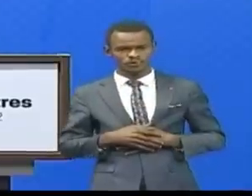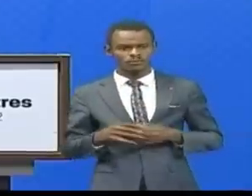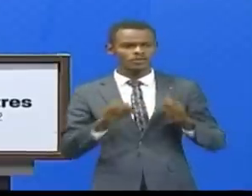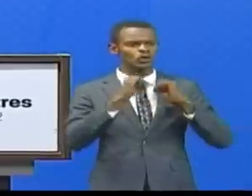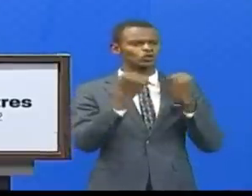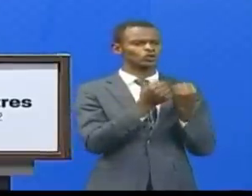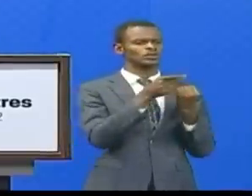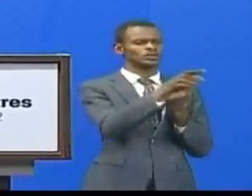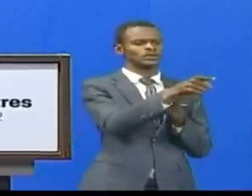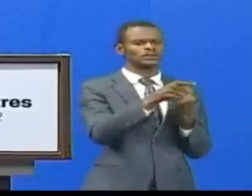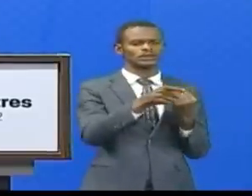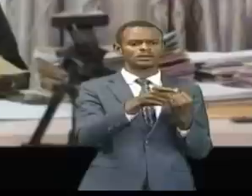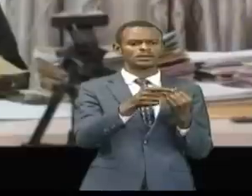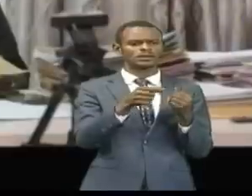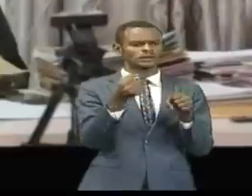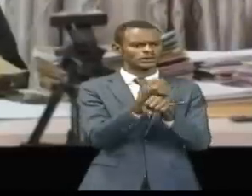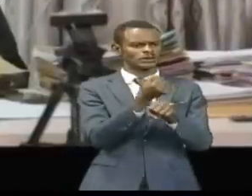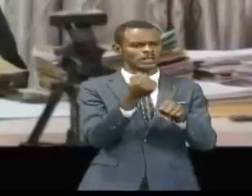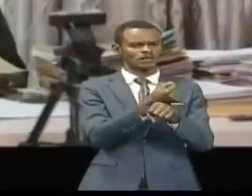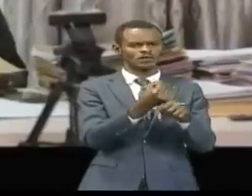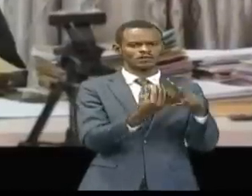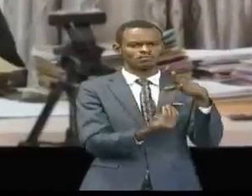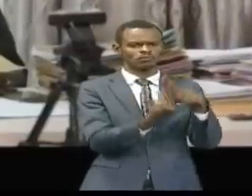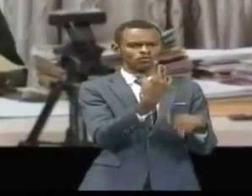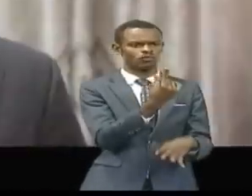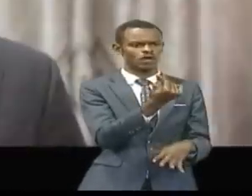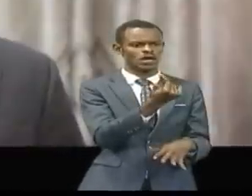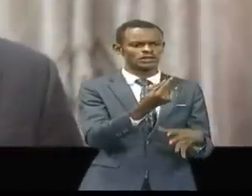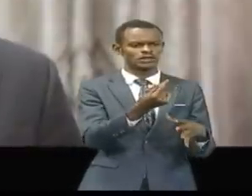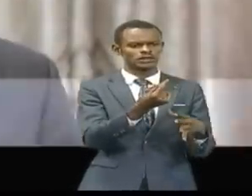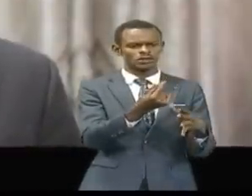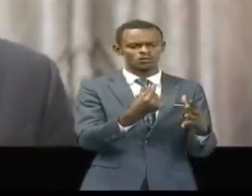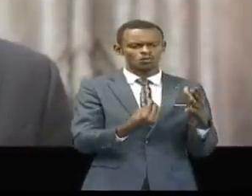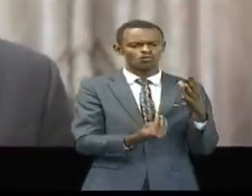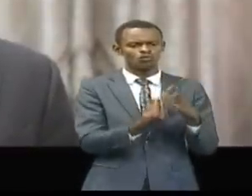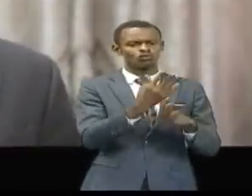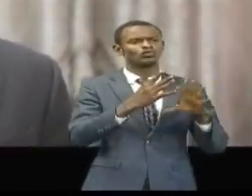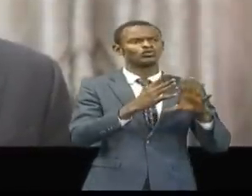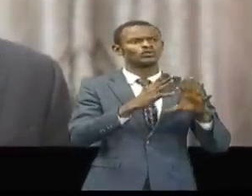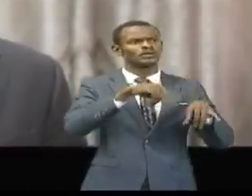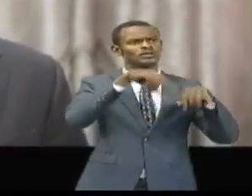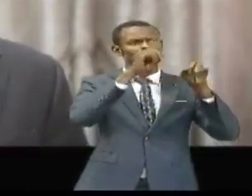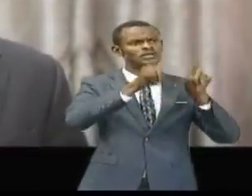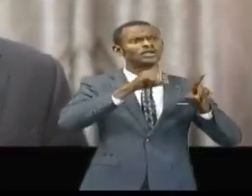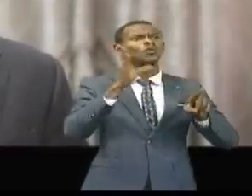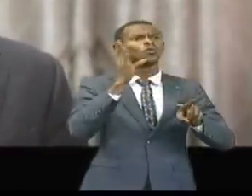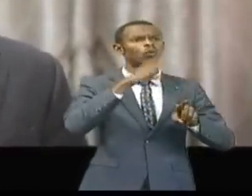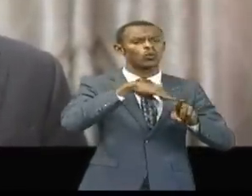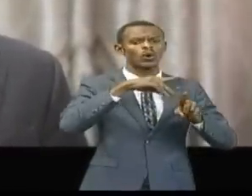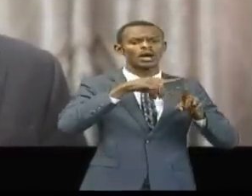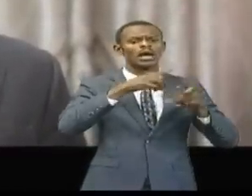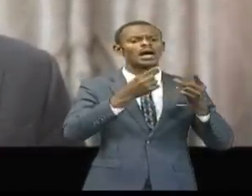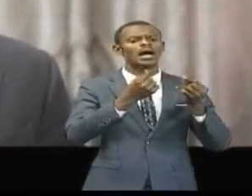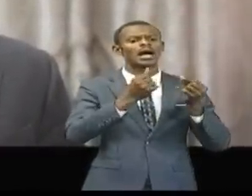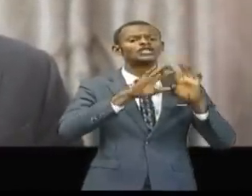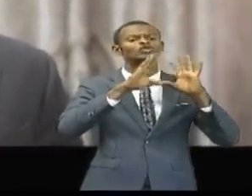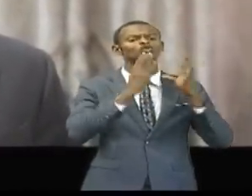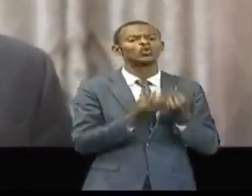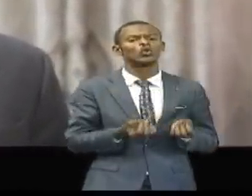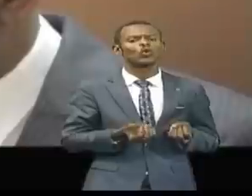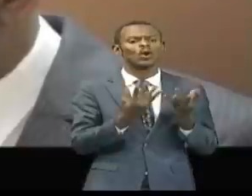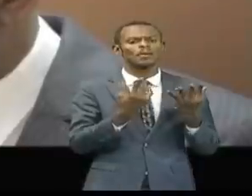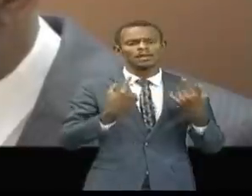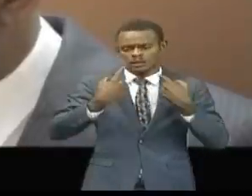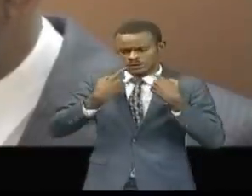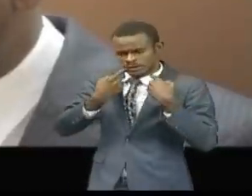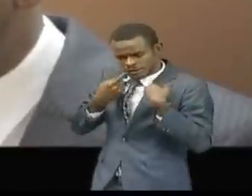de l'impôt sur le revenu des personnes physiques. 2. La déclaration de retenue à la source de l'impôt